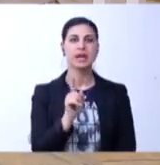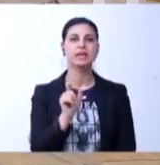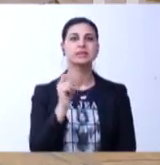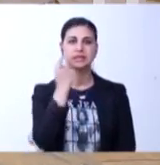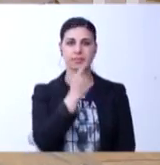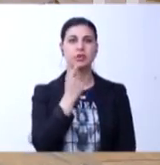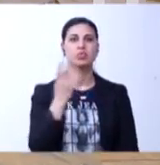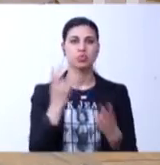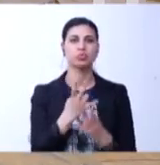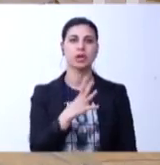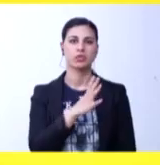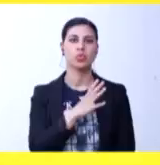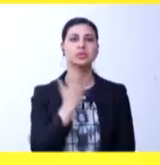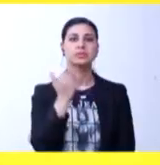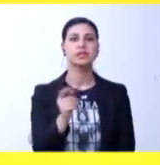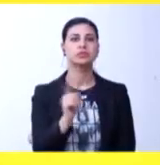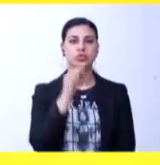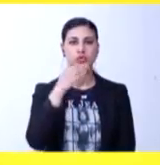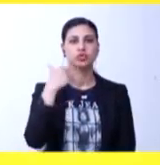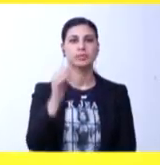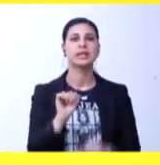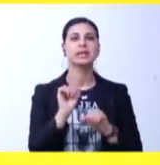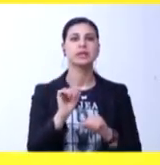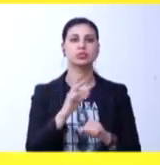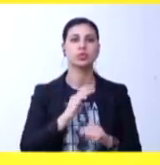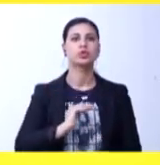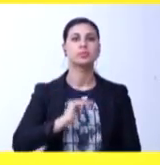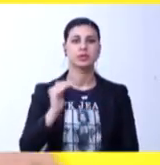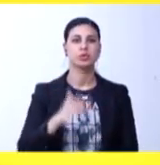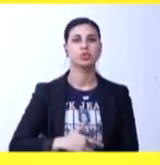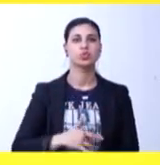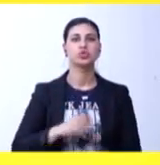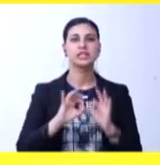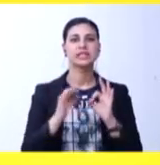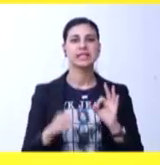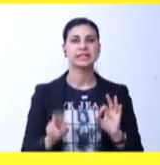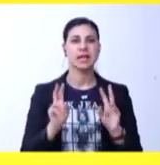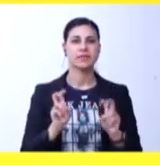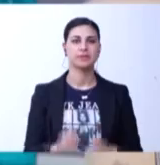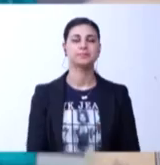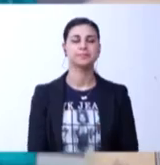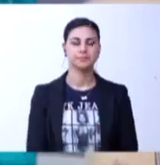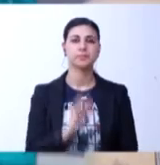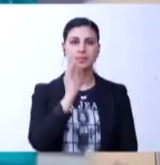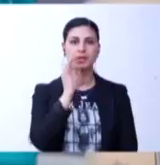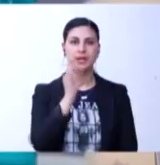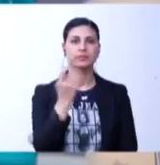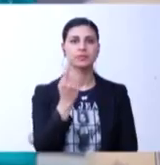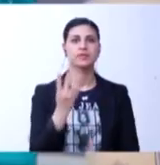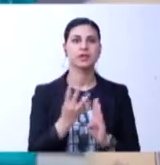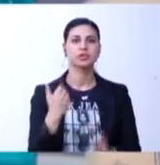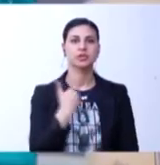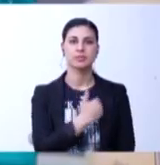ევალება კბილებს პირიზღრუს იმისაც, რომ შემდეგ დაცული იყოს მაქსიმალურად კუჭაზის ტრაქტი. მოგახსენებთ, პირველ რიგში მინდა